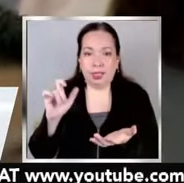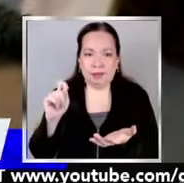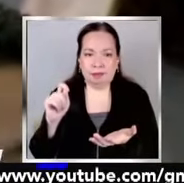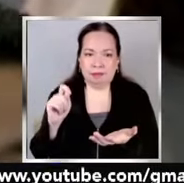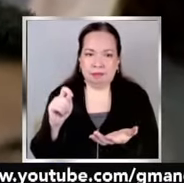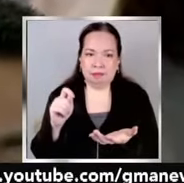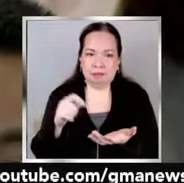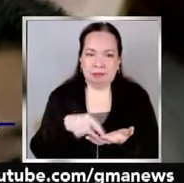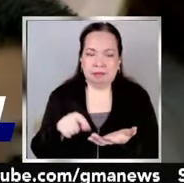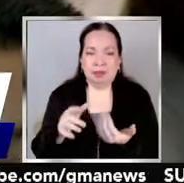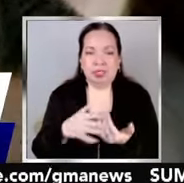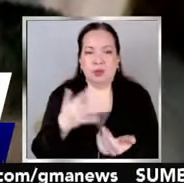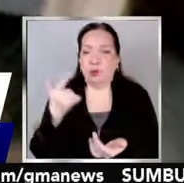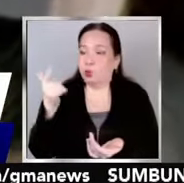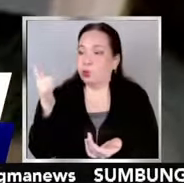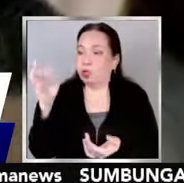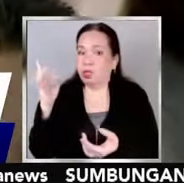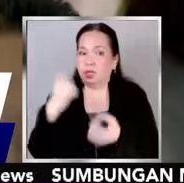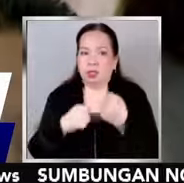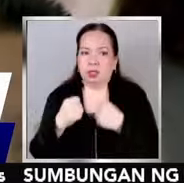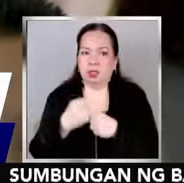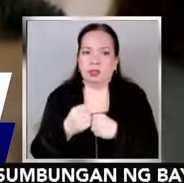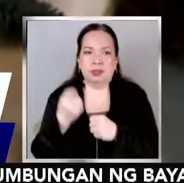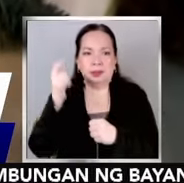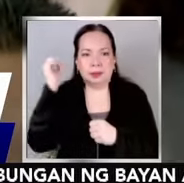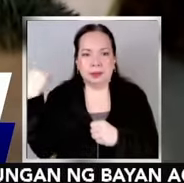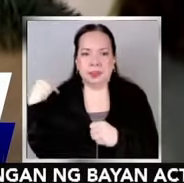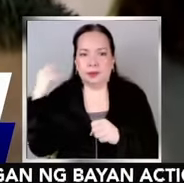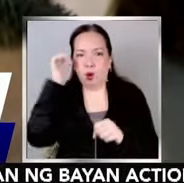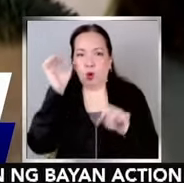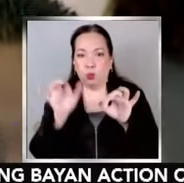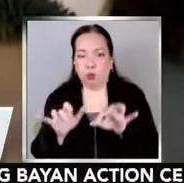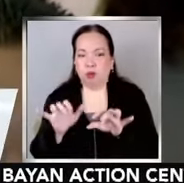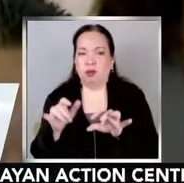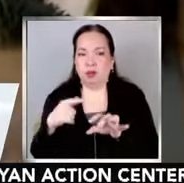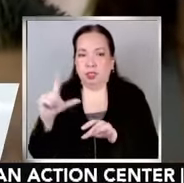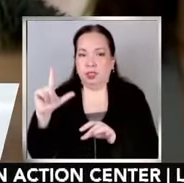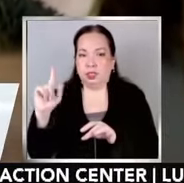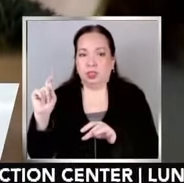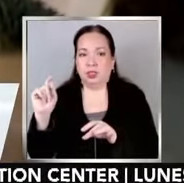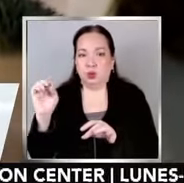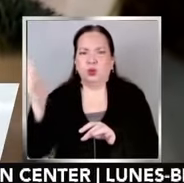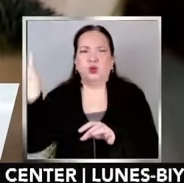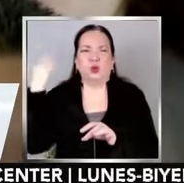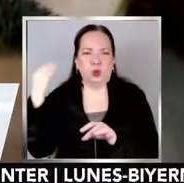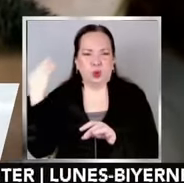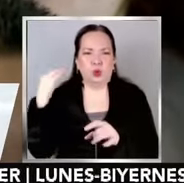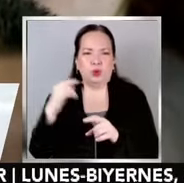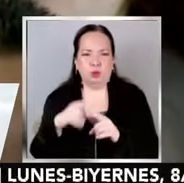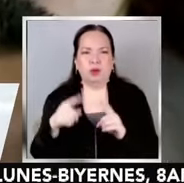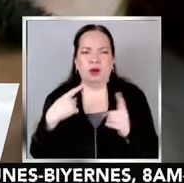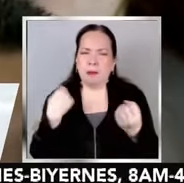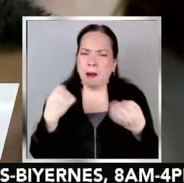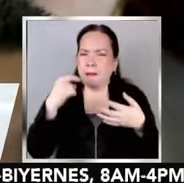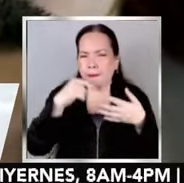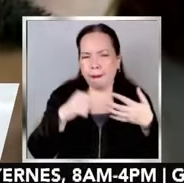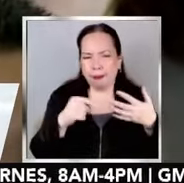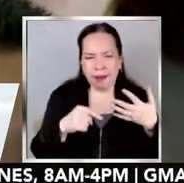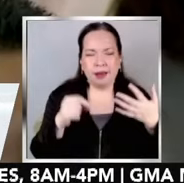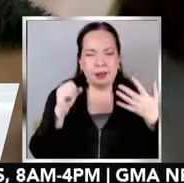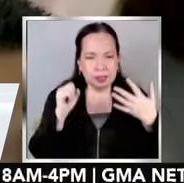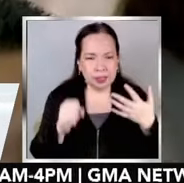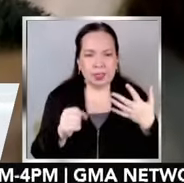years ago, hindi pa computerized ang LTO. So, maraming factors yan. Hindi lamang naman